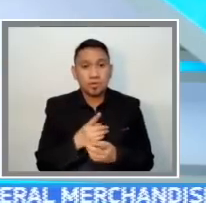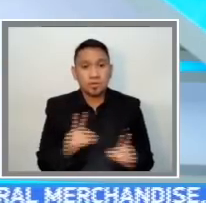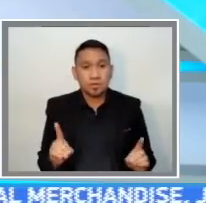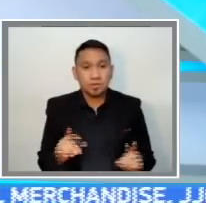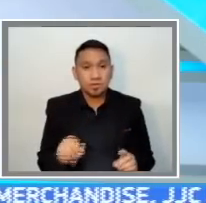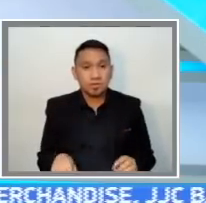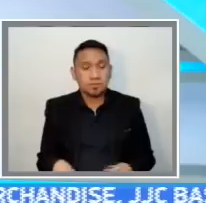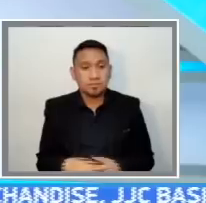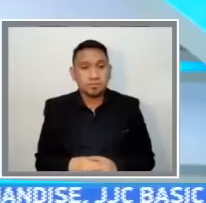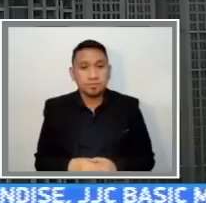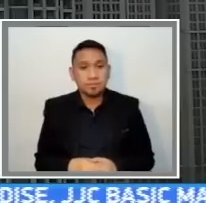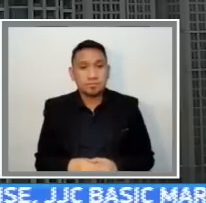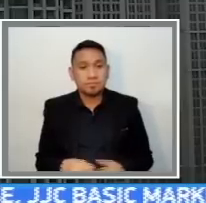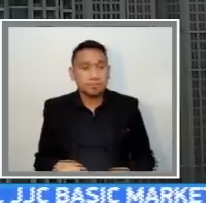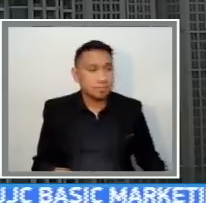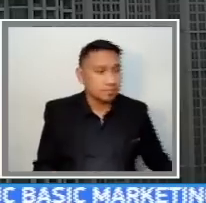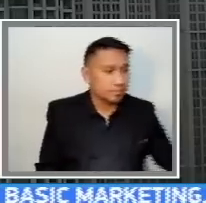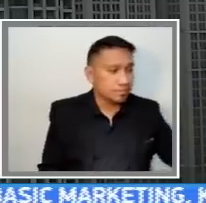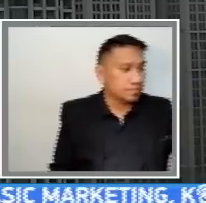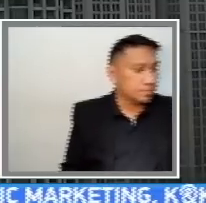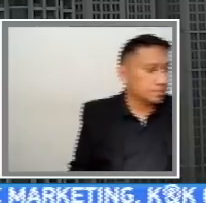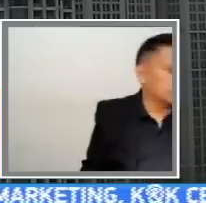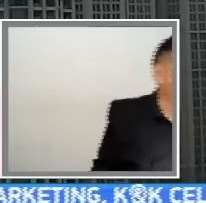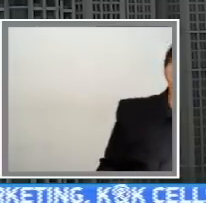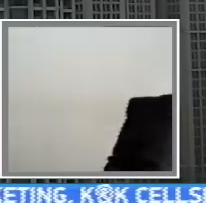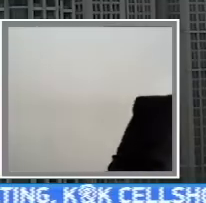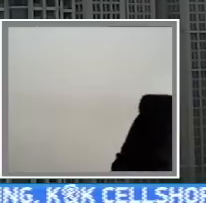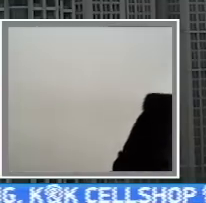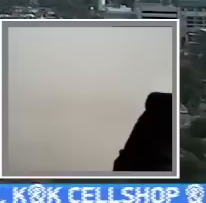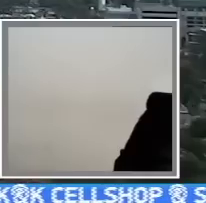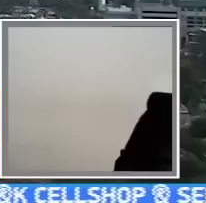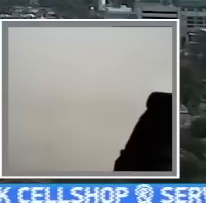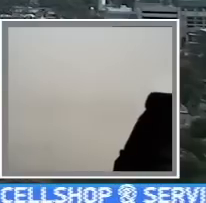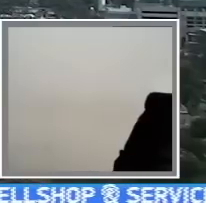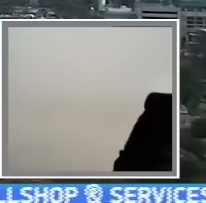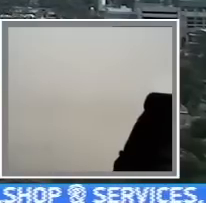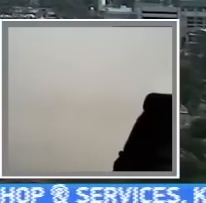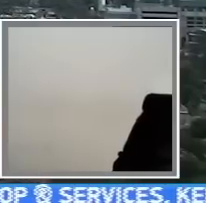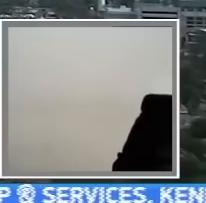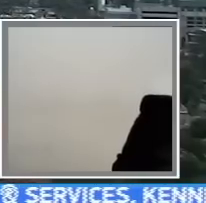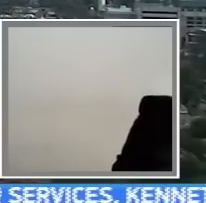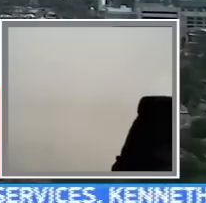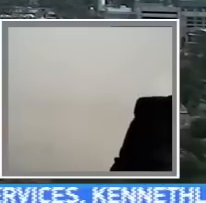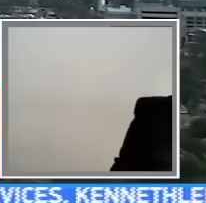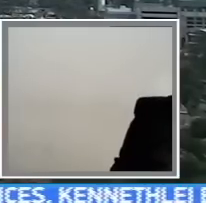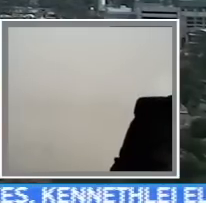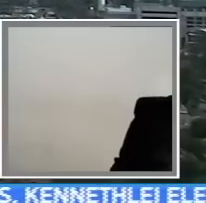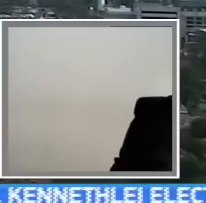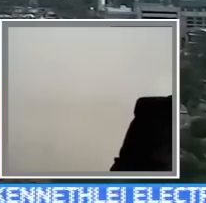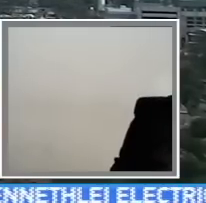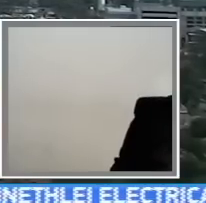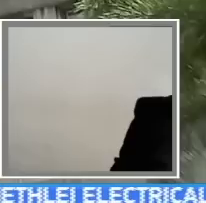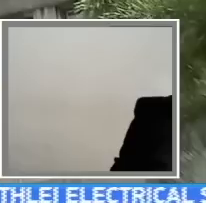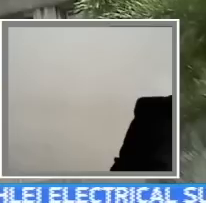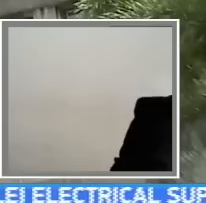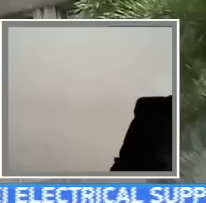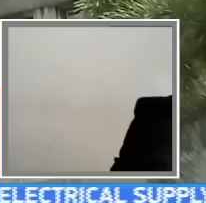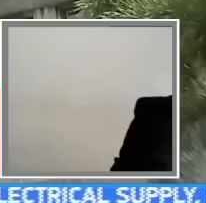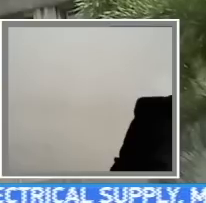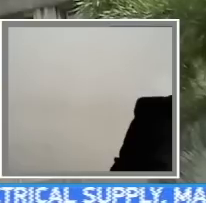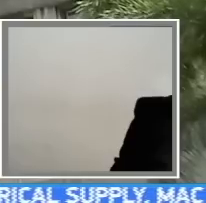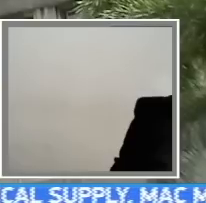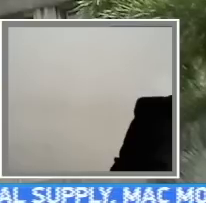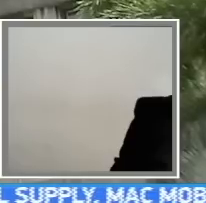Declaration. Isa po itong deklarasyon ng Bansang Amerika na nagsusulong sa demokrasya at pagpapalakas ng mga institusyon nito. Pero ayon